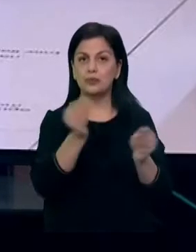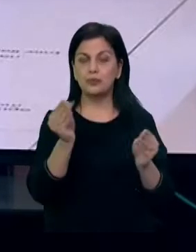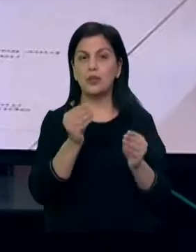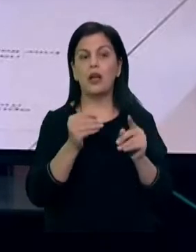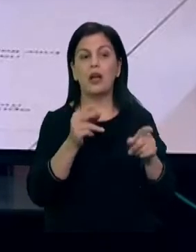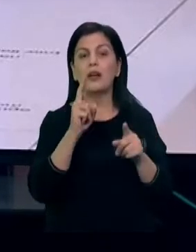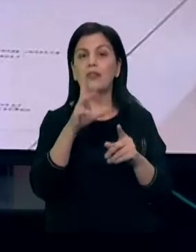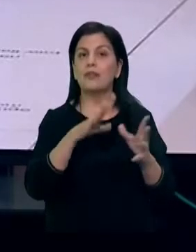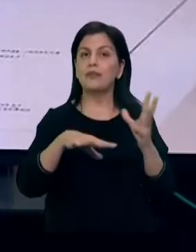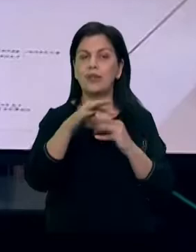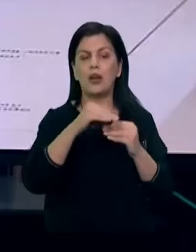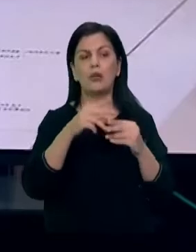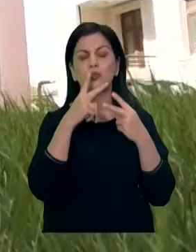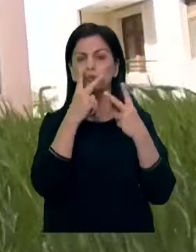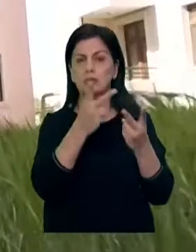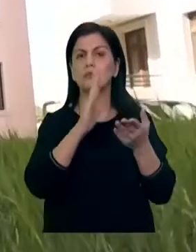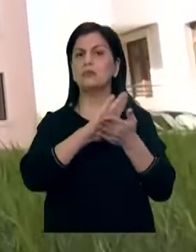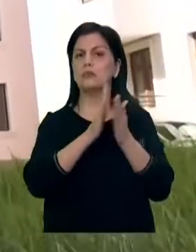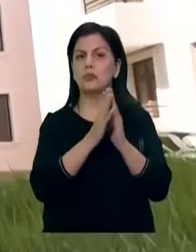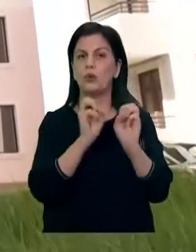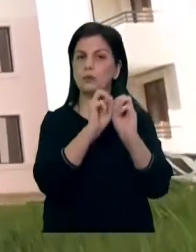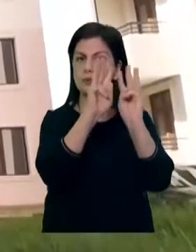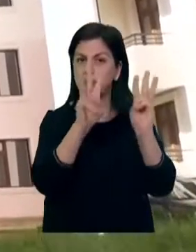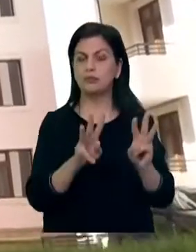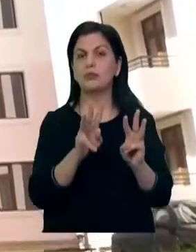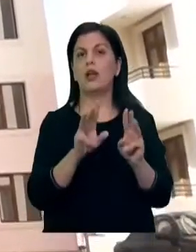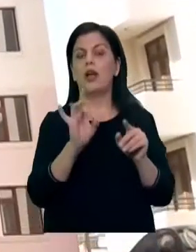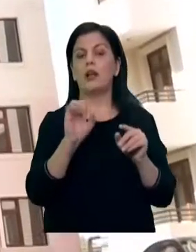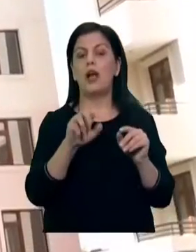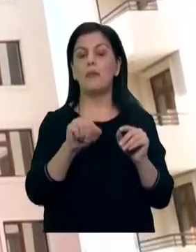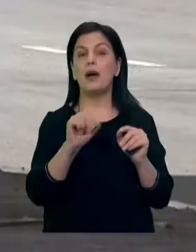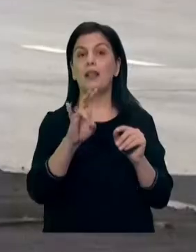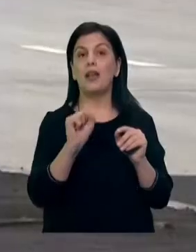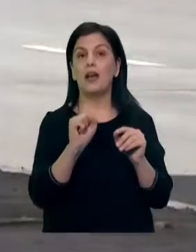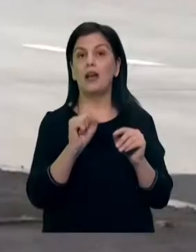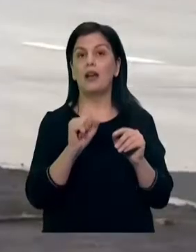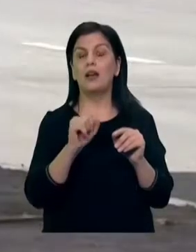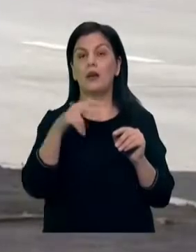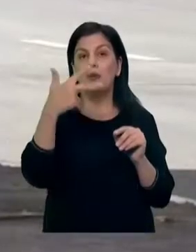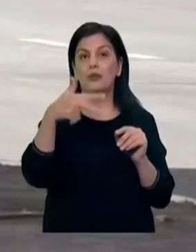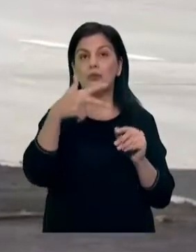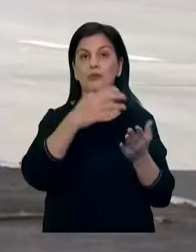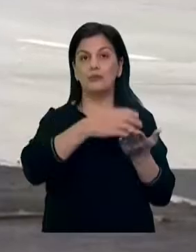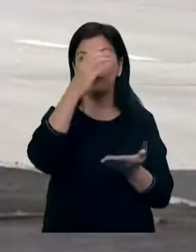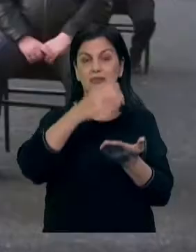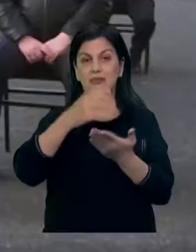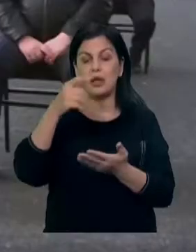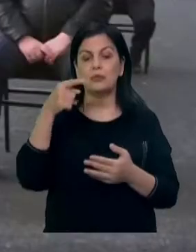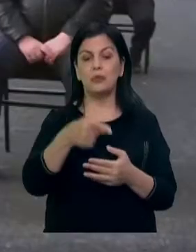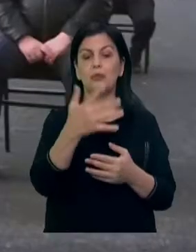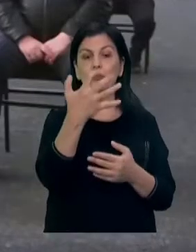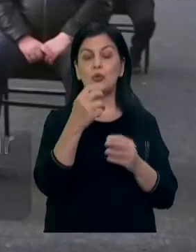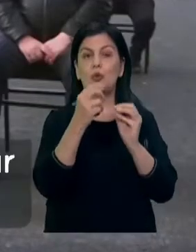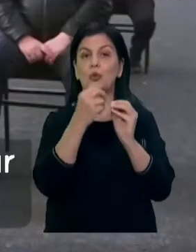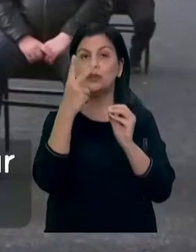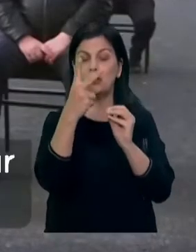kimi hər cür şəraitlə təmin olunub. Qeyd edək ki, Ramana yaşayış kompleksi ümumilikdə 30 binadan 1512 mənzildən ibarətdir.